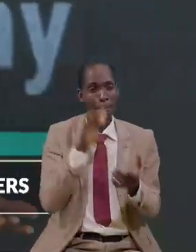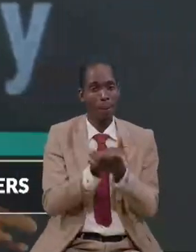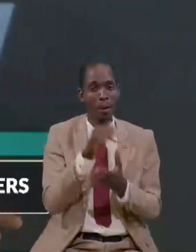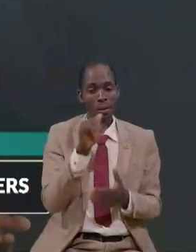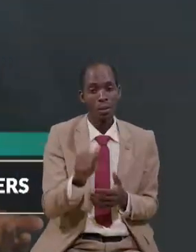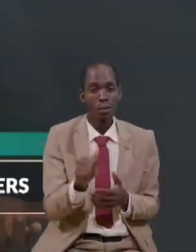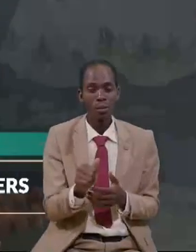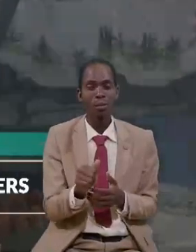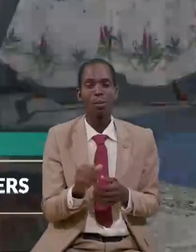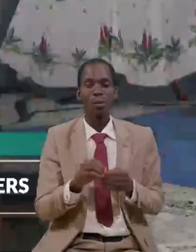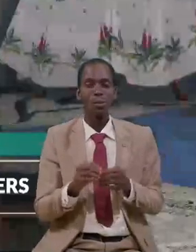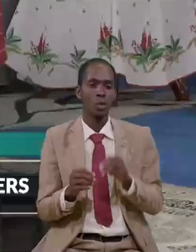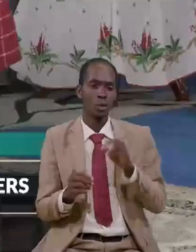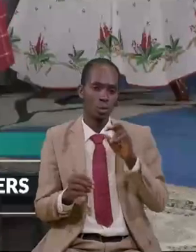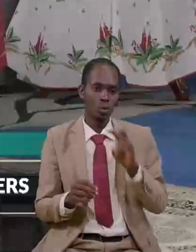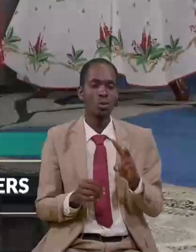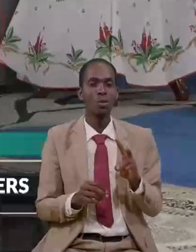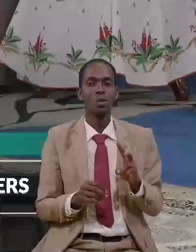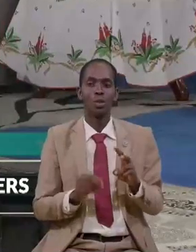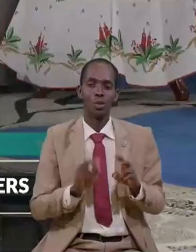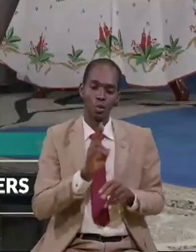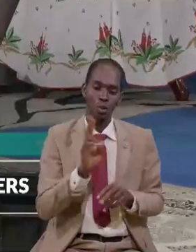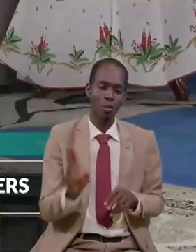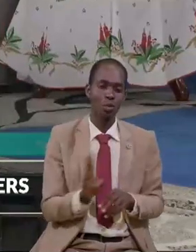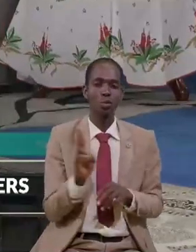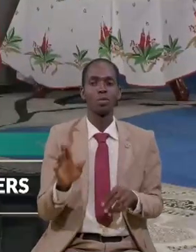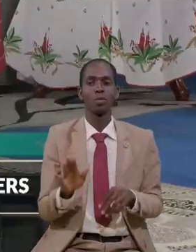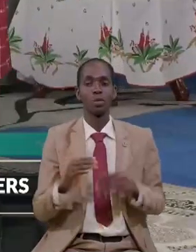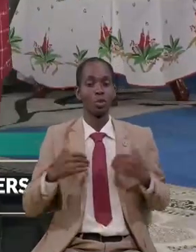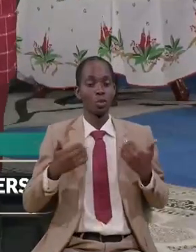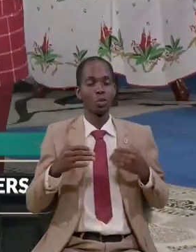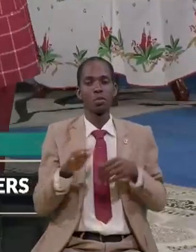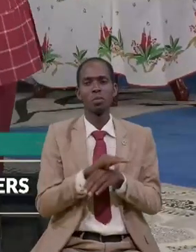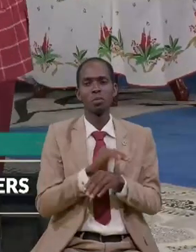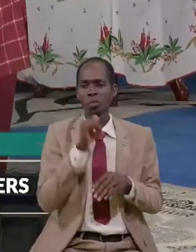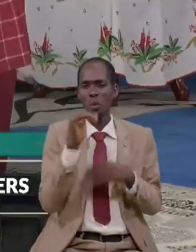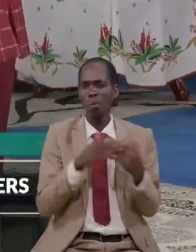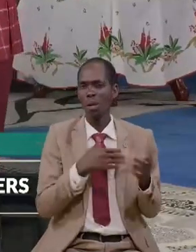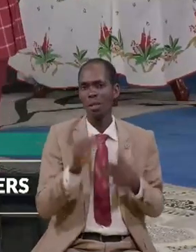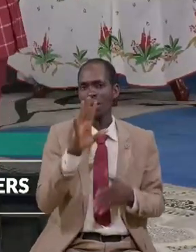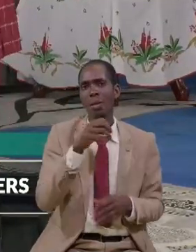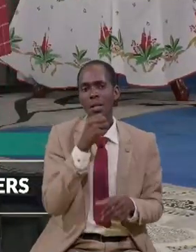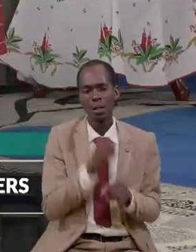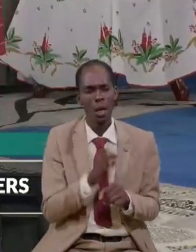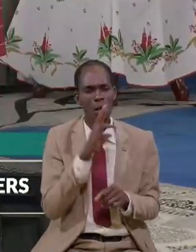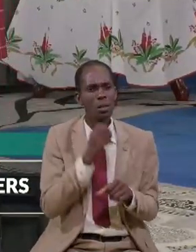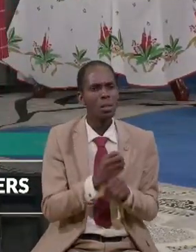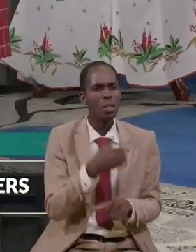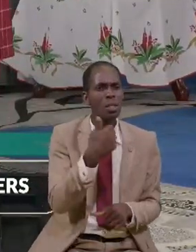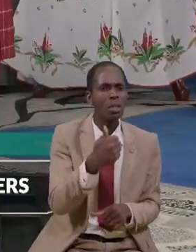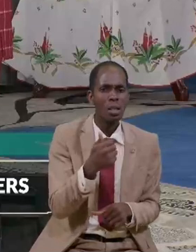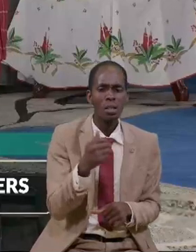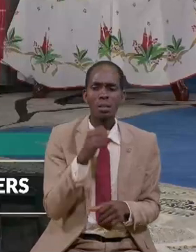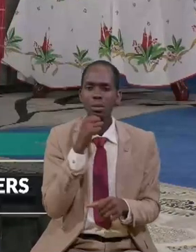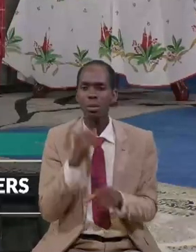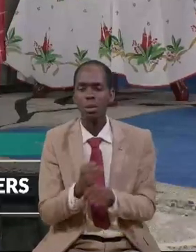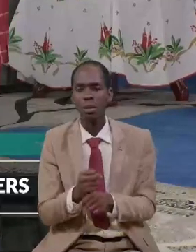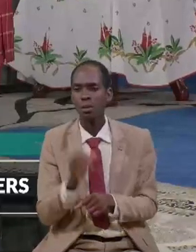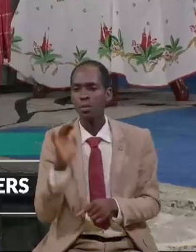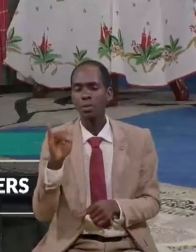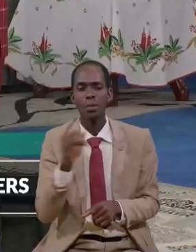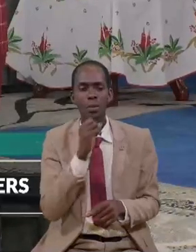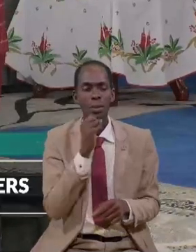Deuxièmement, jeunes, peu importe ton âge, tu as 10, 15 ans, tu as